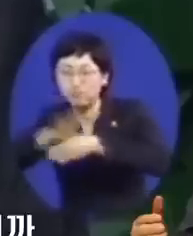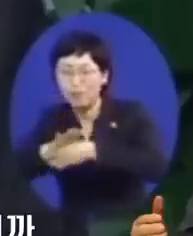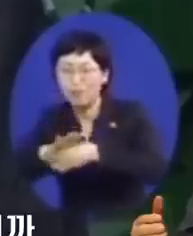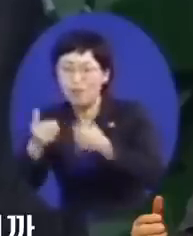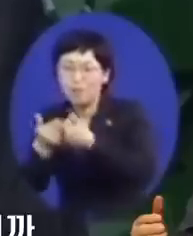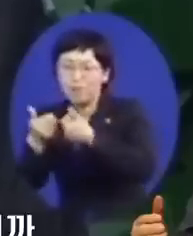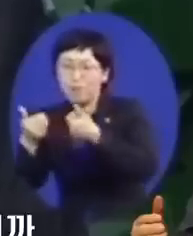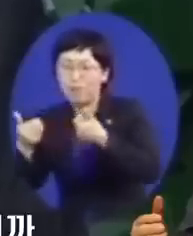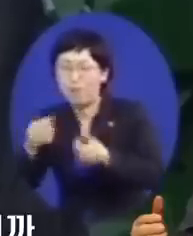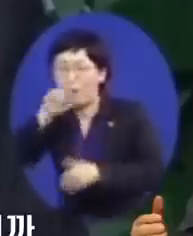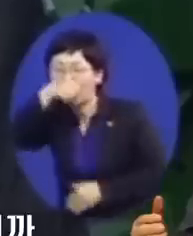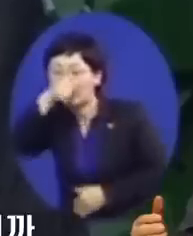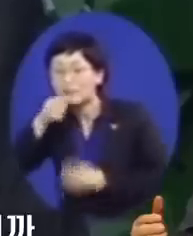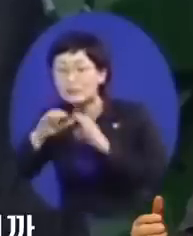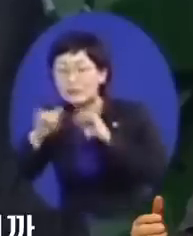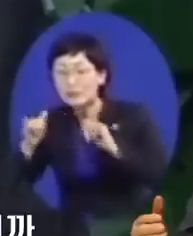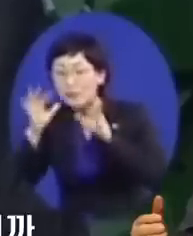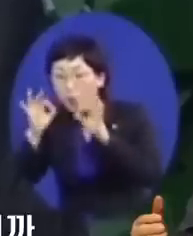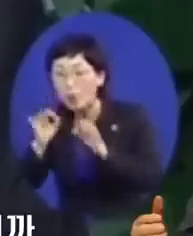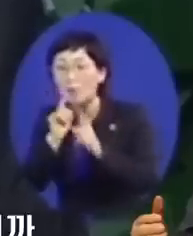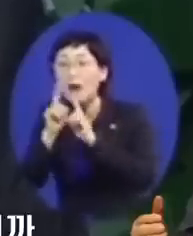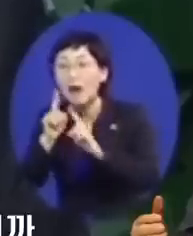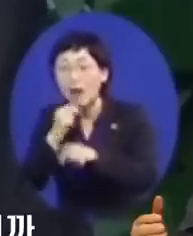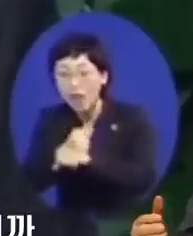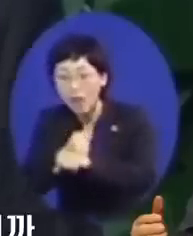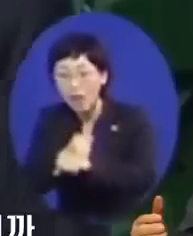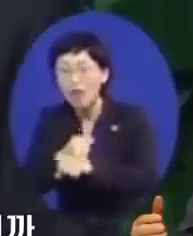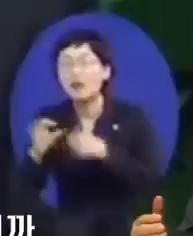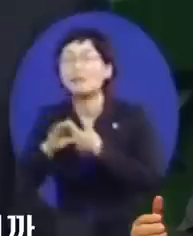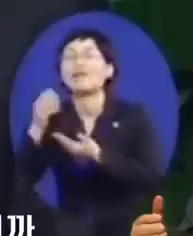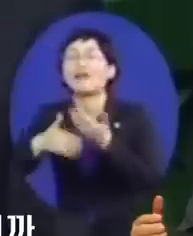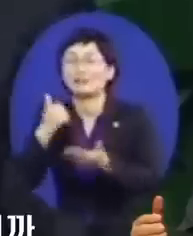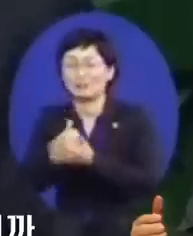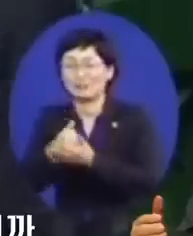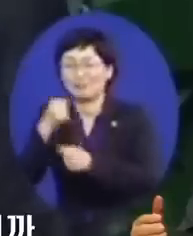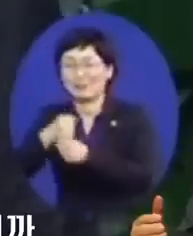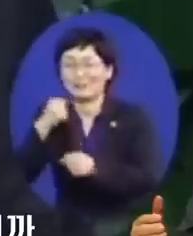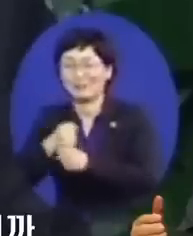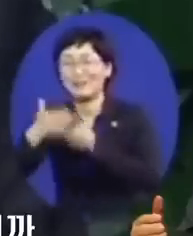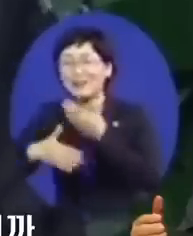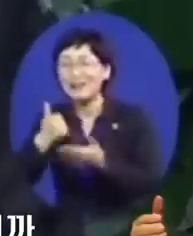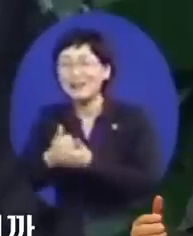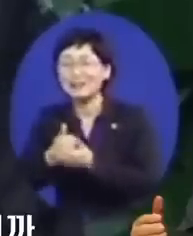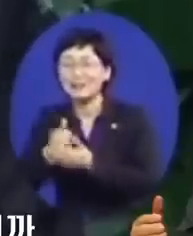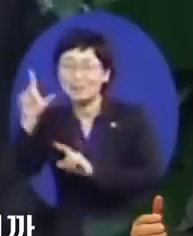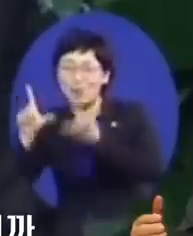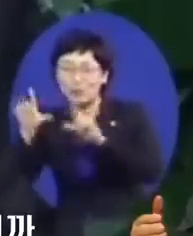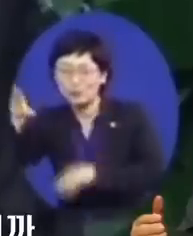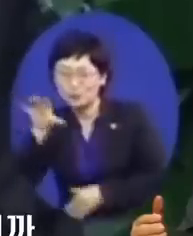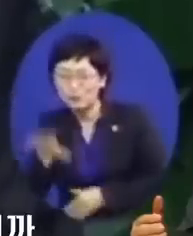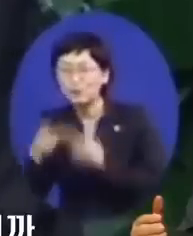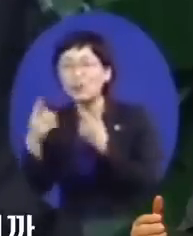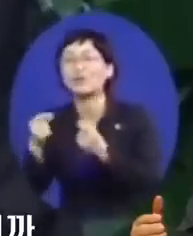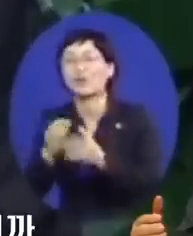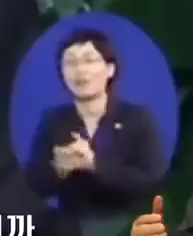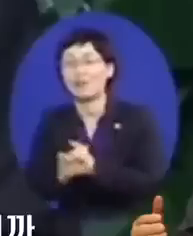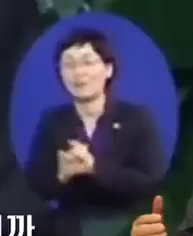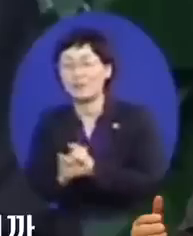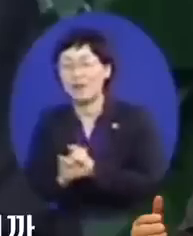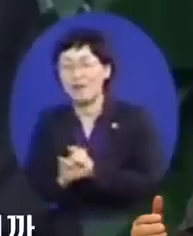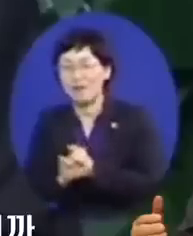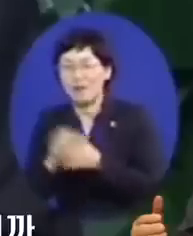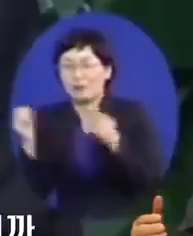흑인이라도 말을 하고 있으면 하나님이 지으신 하나님의 형상인 것입니다. 에스키모